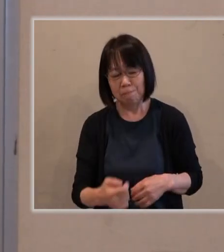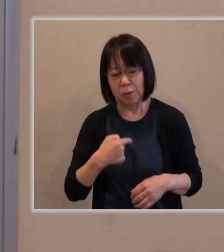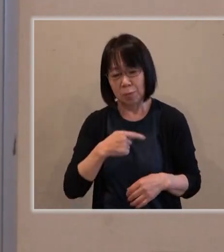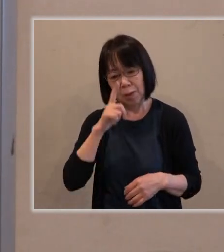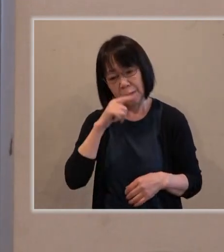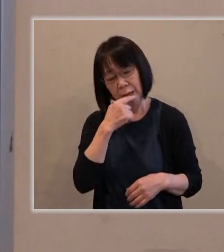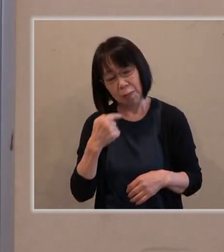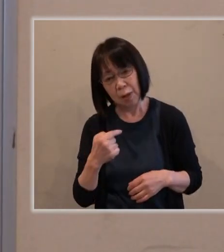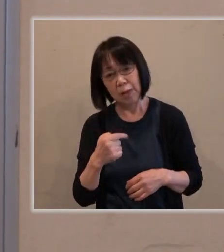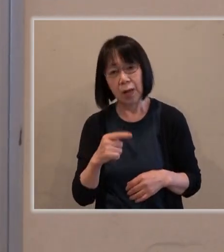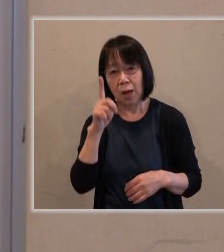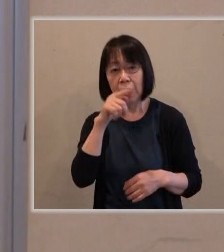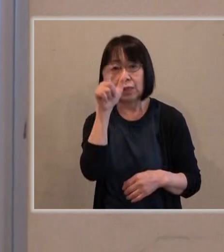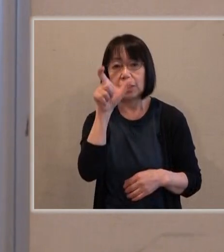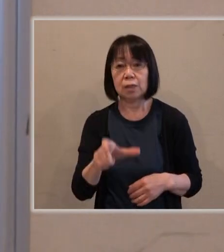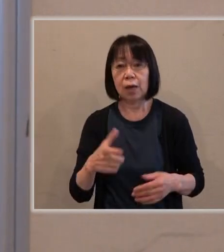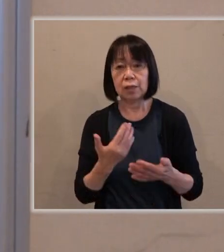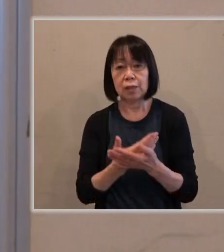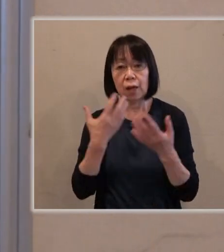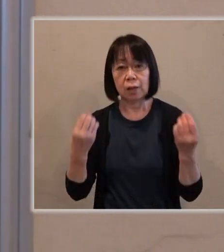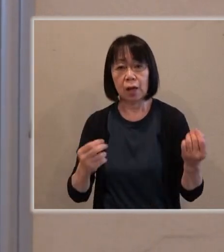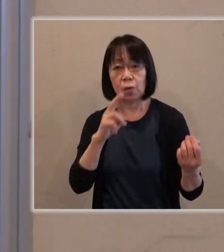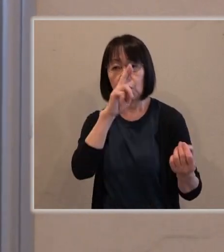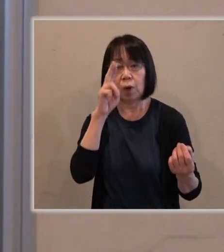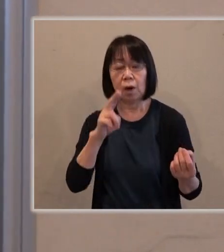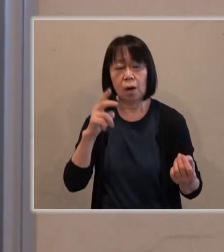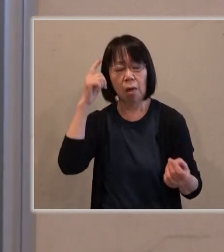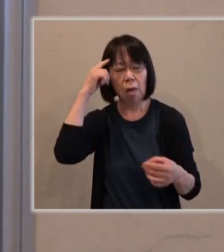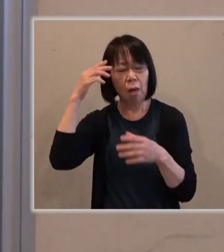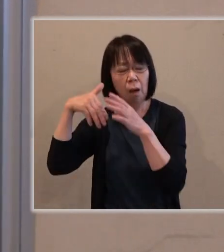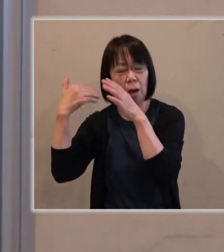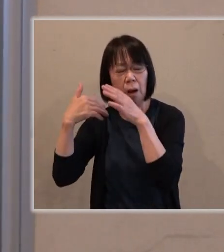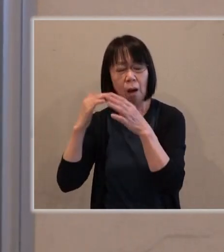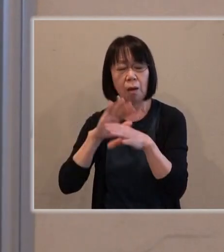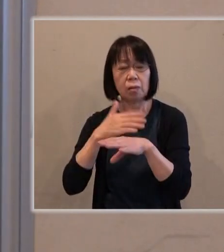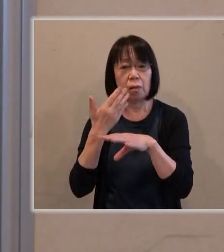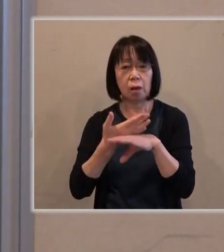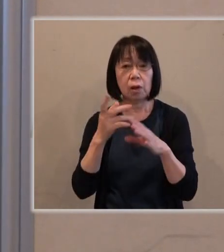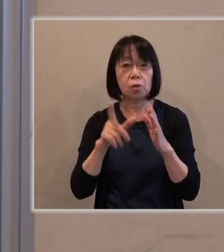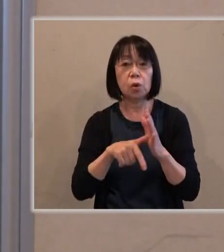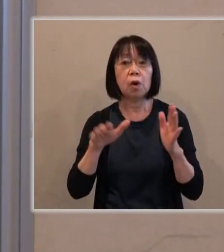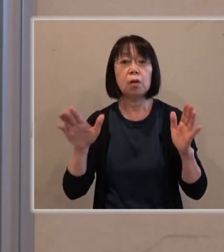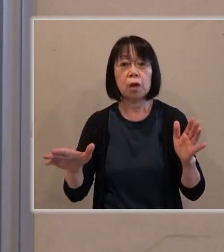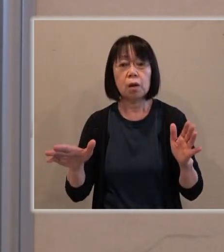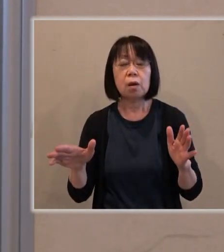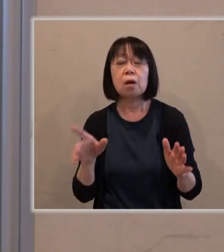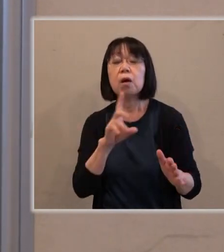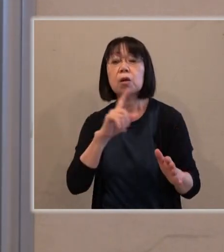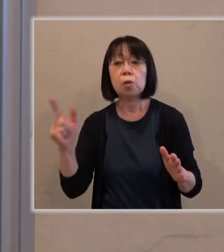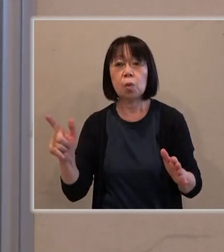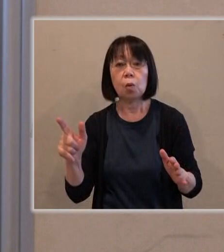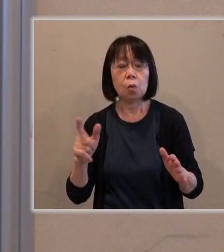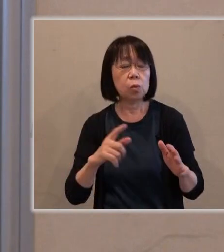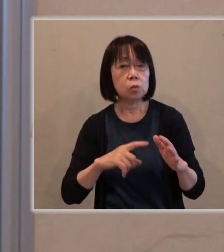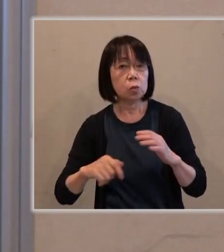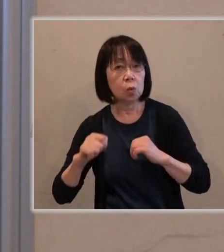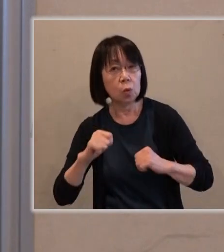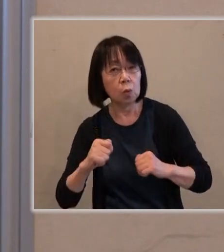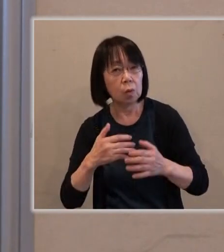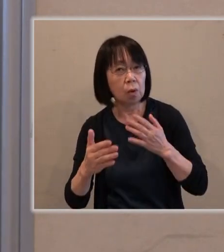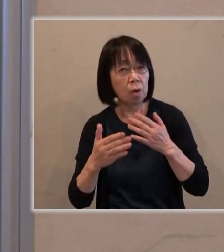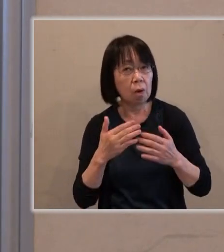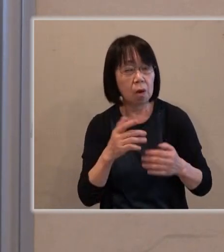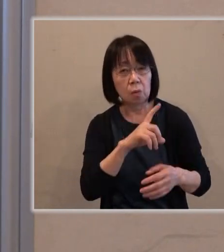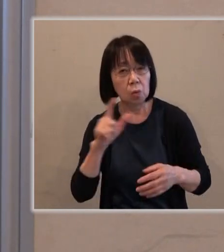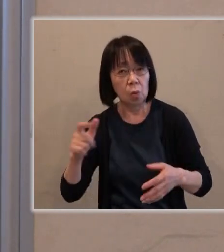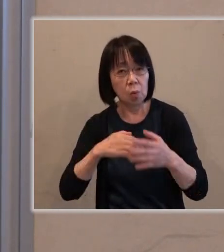られない時があったんですけれども、いろいろな経験を経て、車椅子の私だからできることあるんじゃ